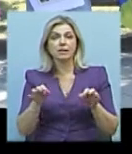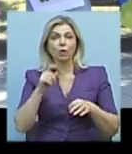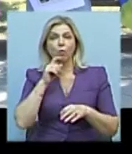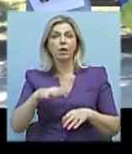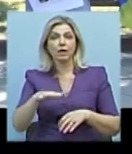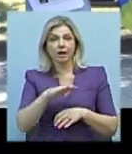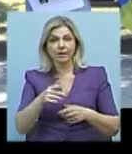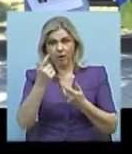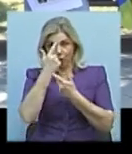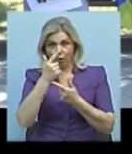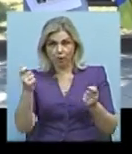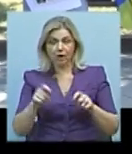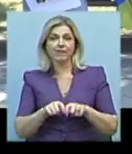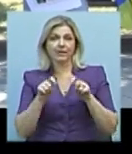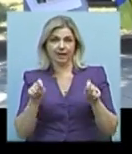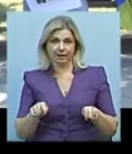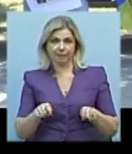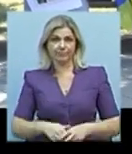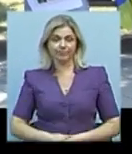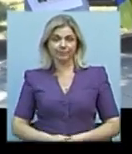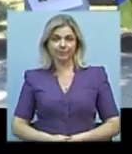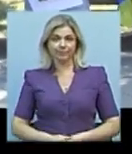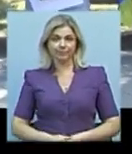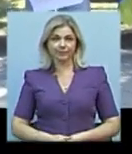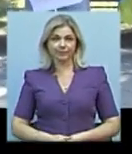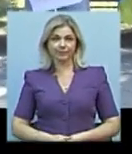оголосити відкритим.